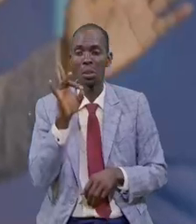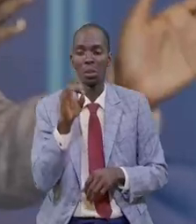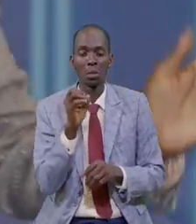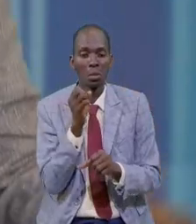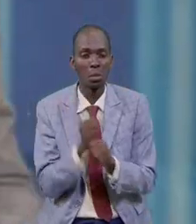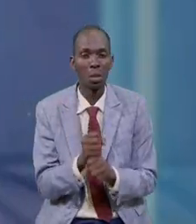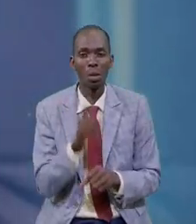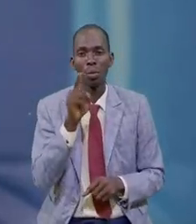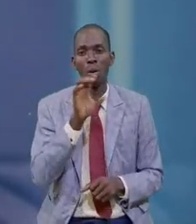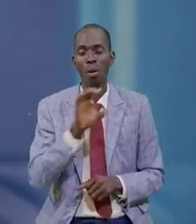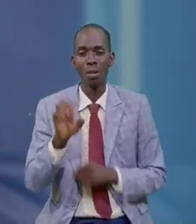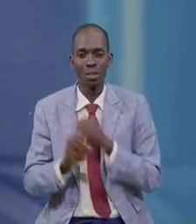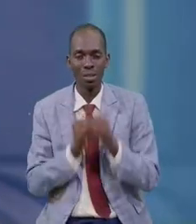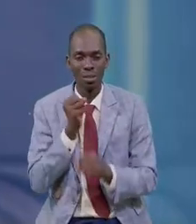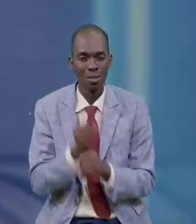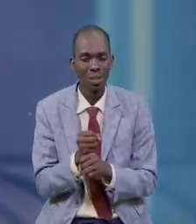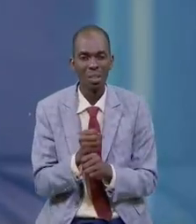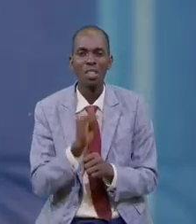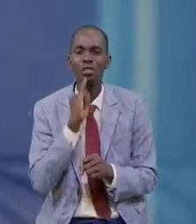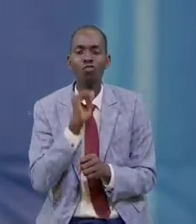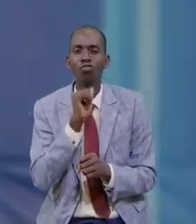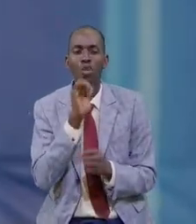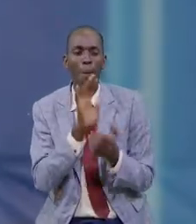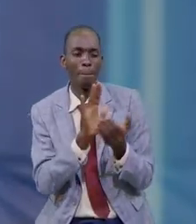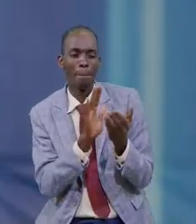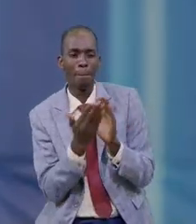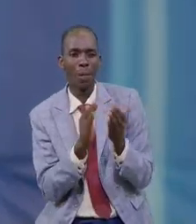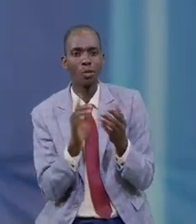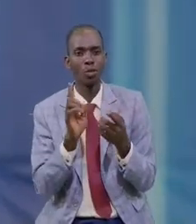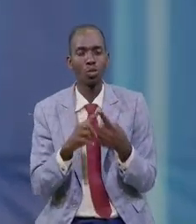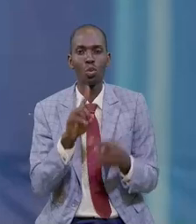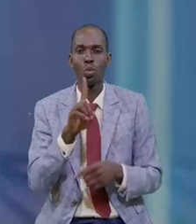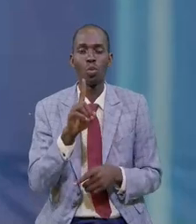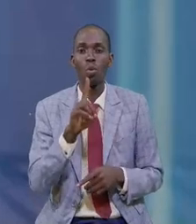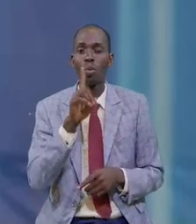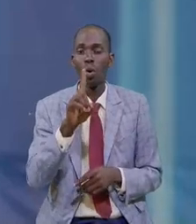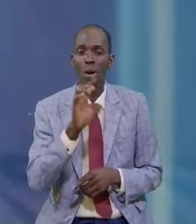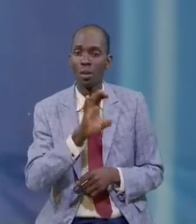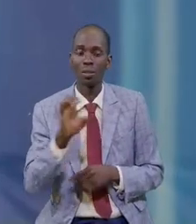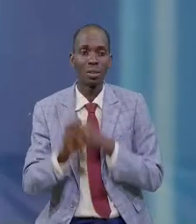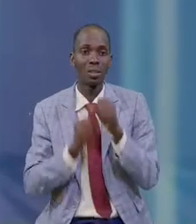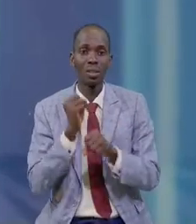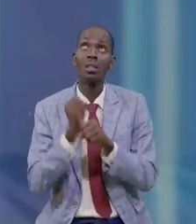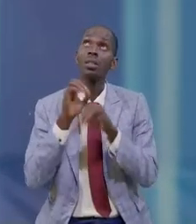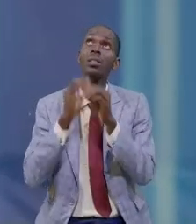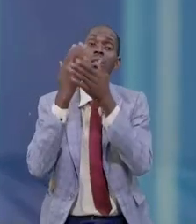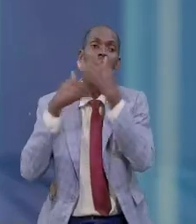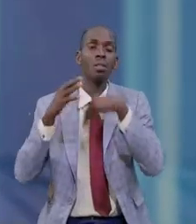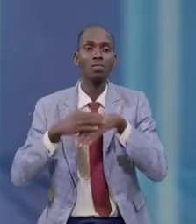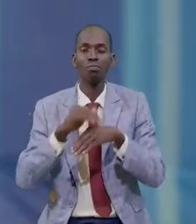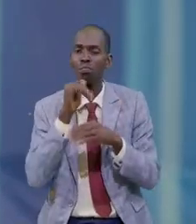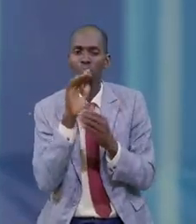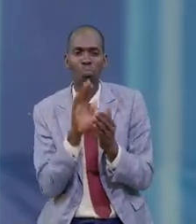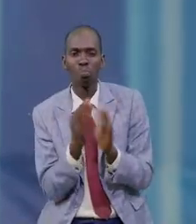ans comparé à 1000 ans au ciel comparé à